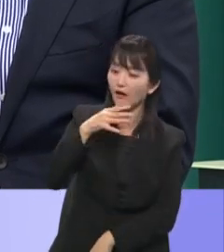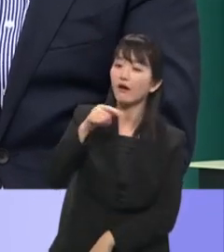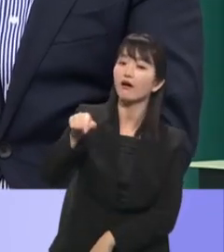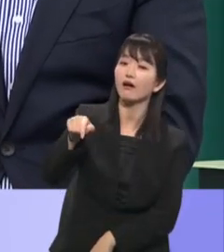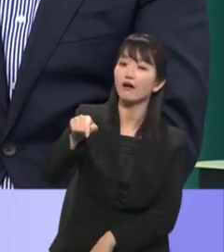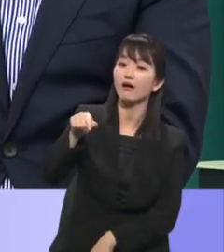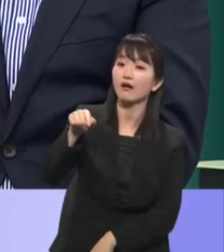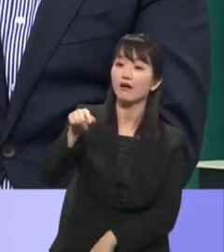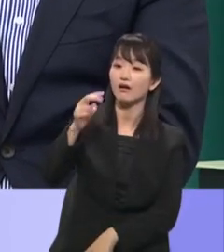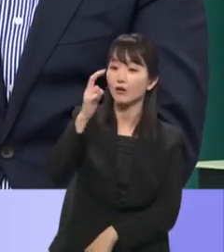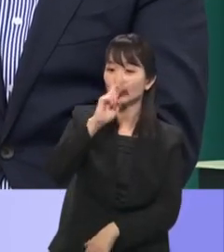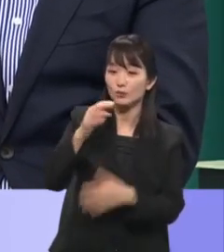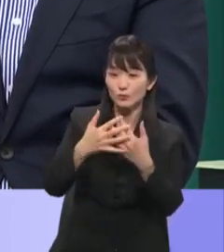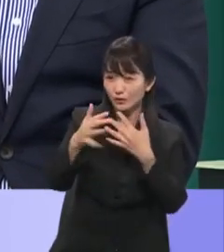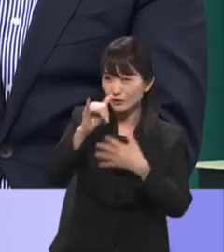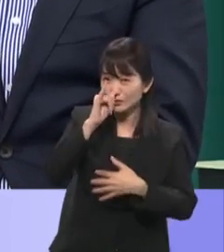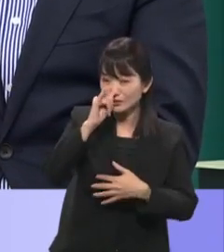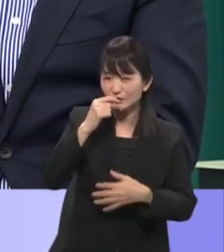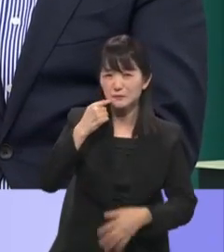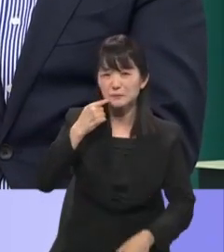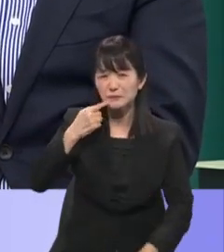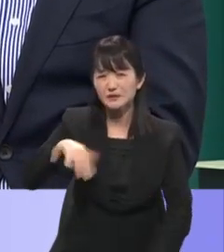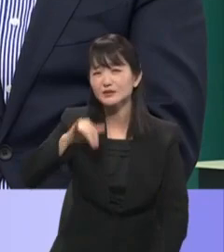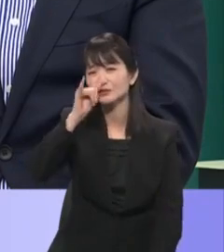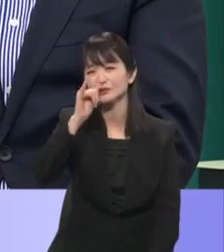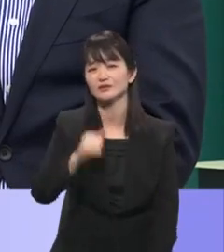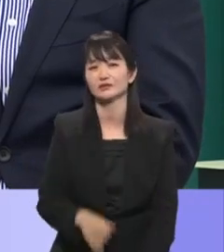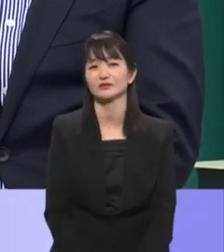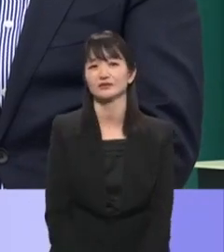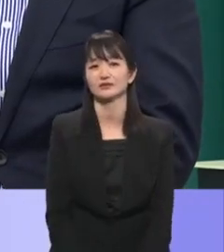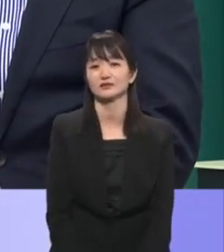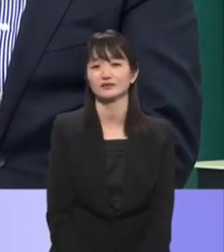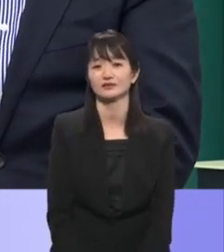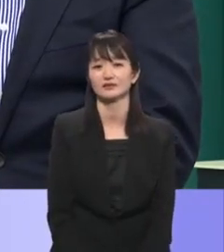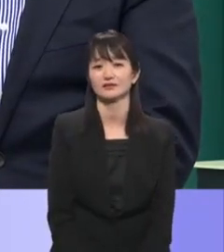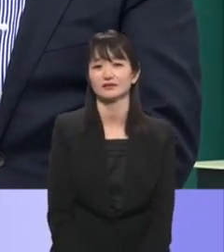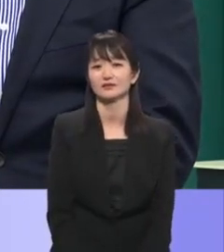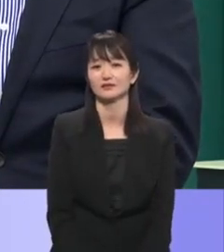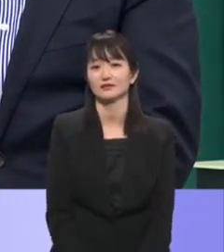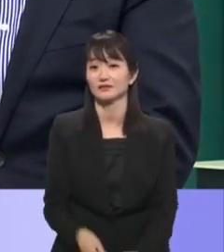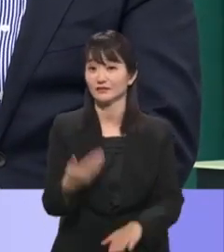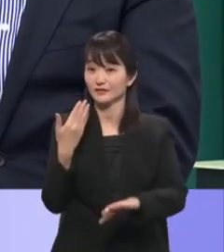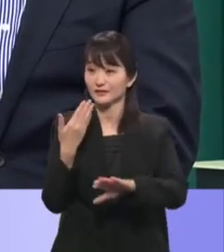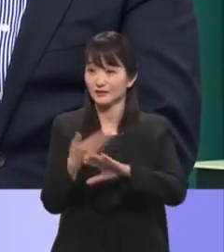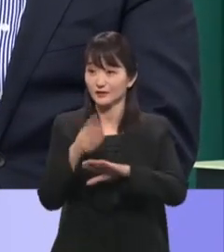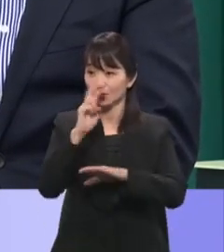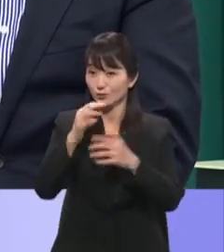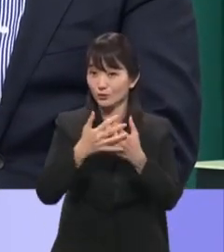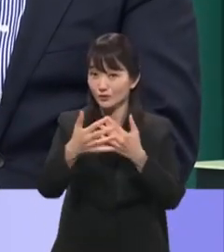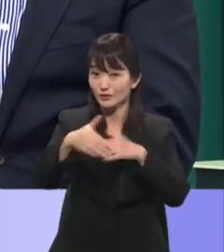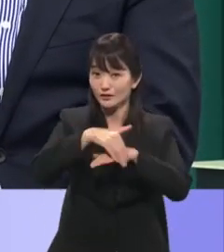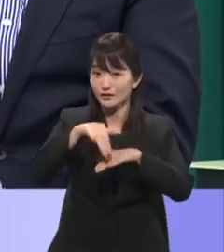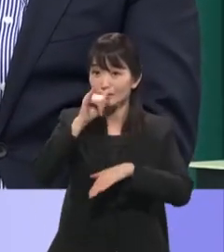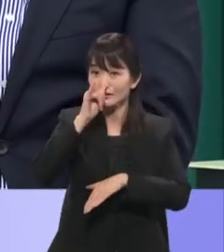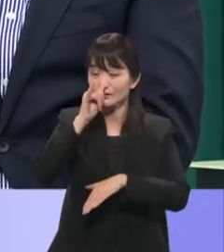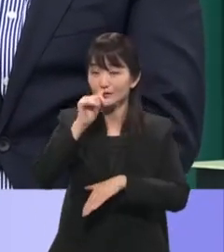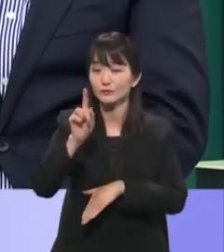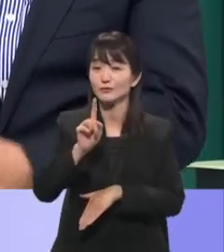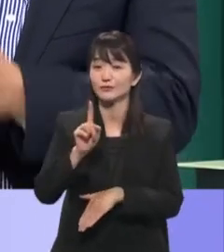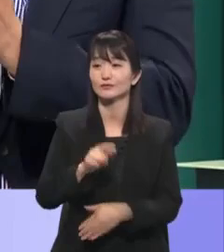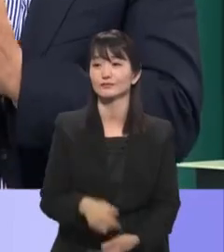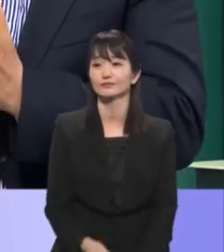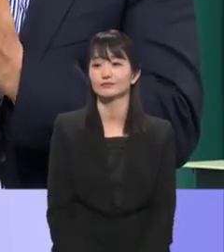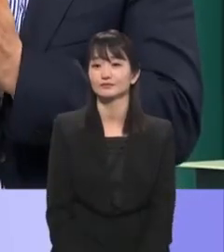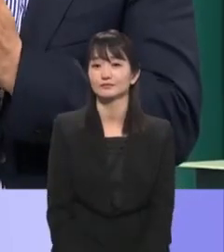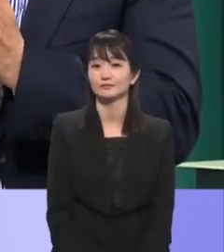있었어? 네. 굉장히 아쉬워하는 분들이 있으실 수 있을 것 같아요. 네. 또 다른 공연 계획이 있으시다면 좀 말씀을